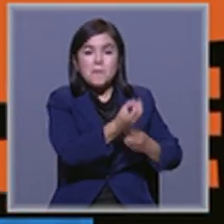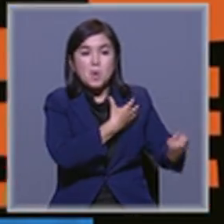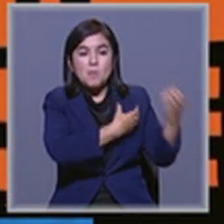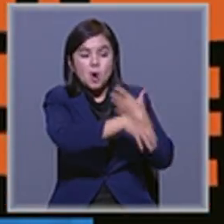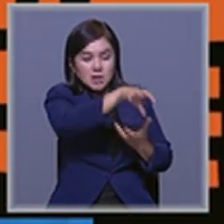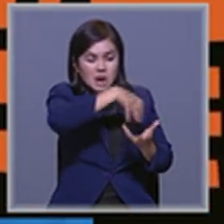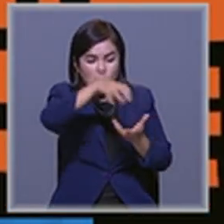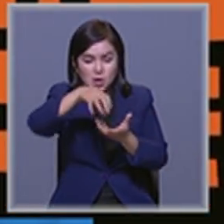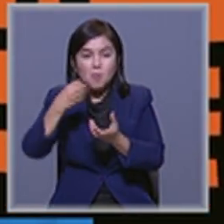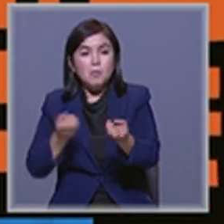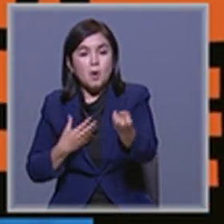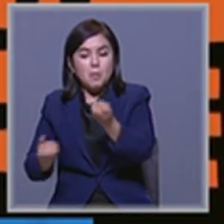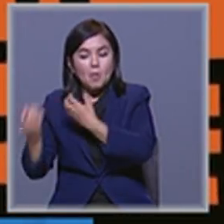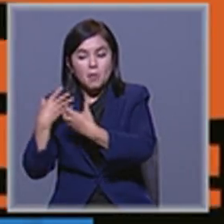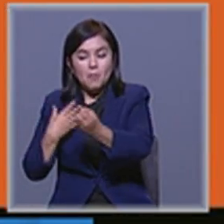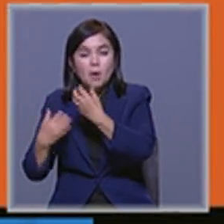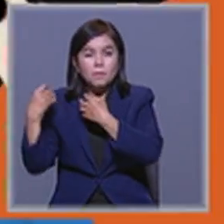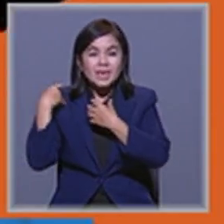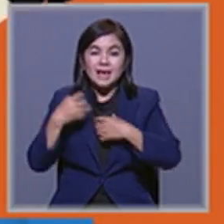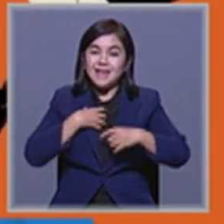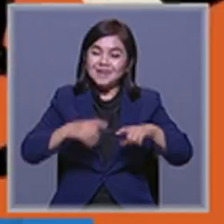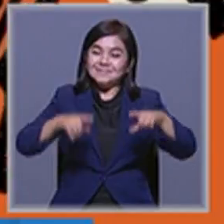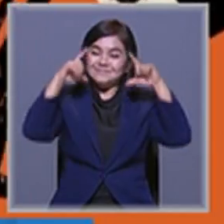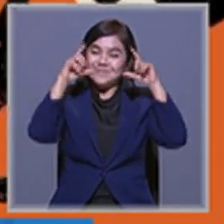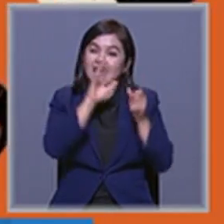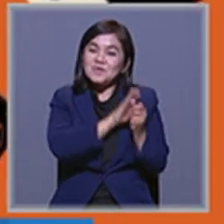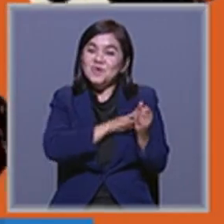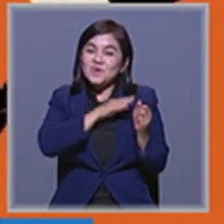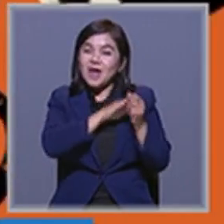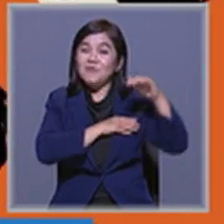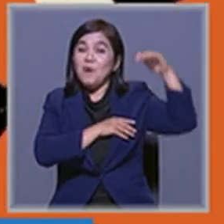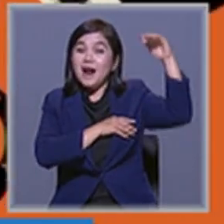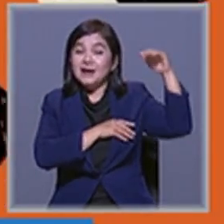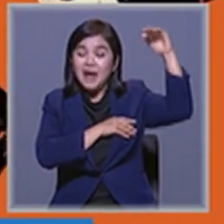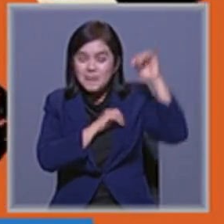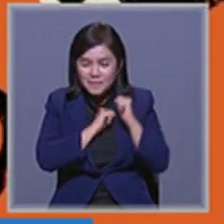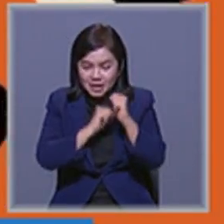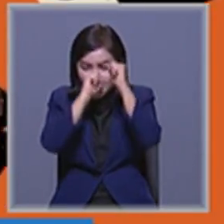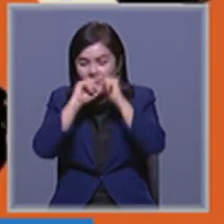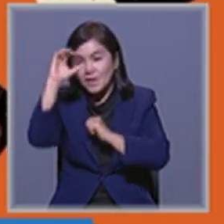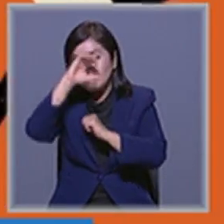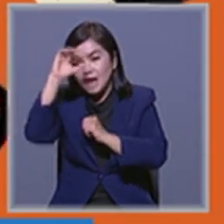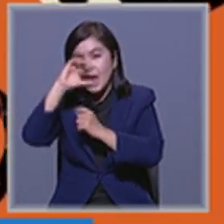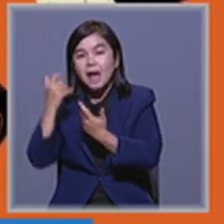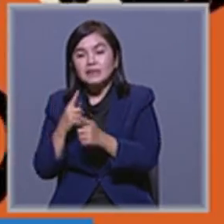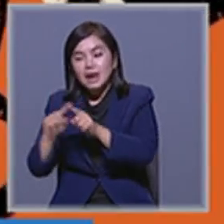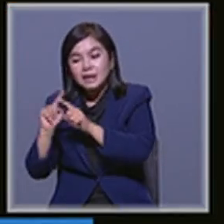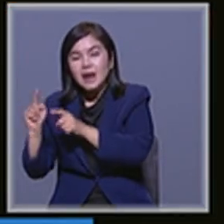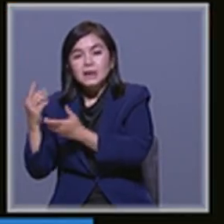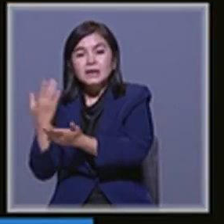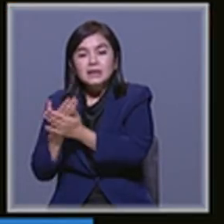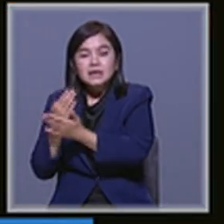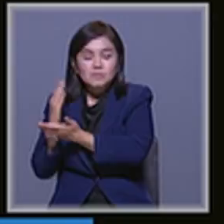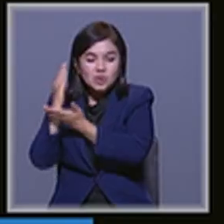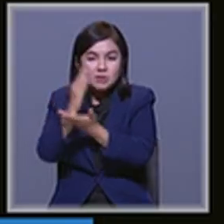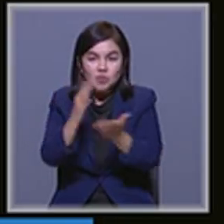นเนี่ยอยากจะเอาหน้าเอาใจเจ้านายก็พยายามไปหาเงินมาเยอะๆไปติดต่อเอกชนเพื่อเอาเงินมาอุด